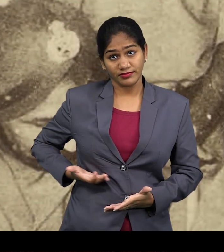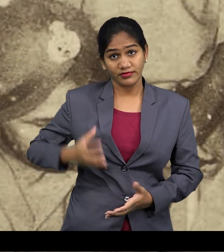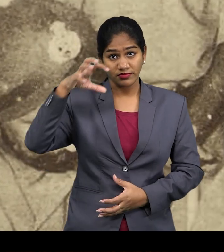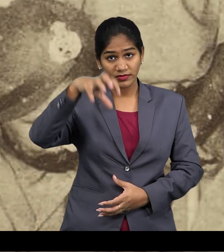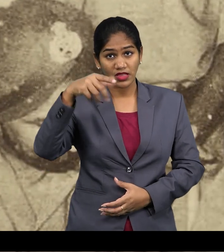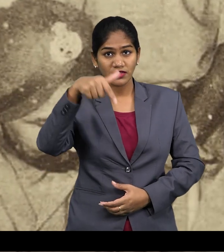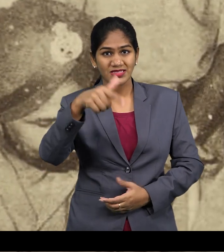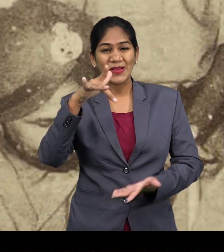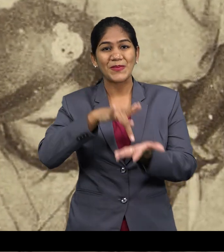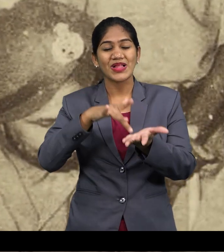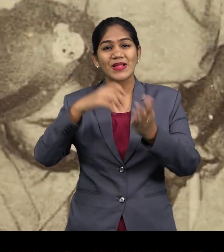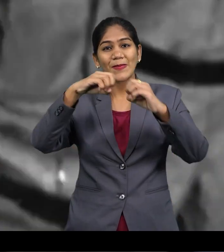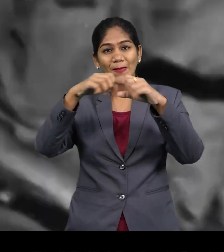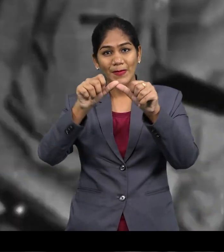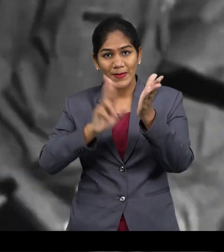बांग्लादेश युद्ध,